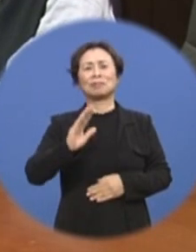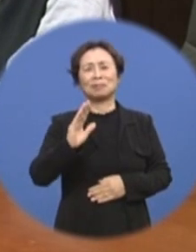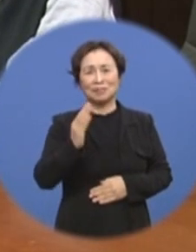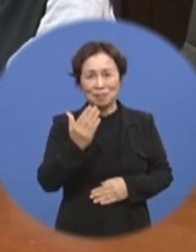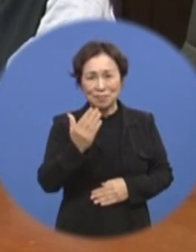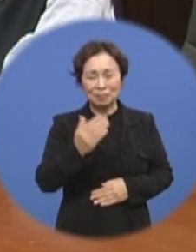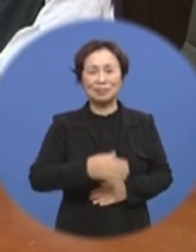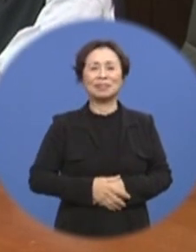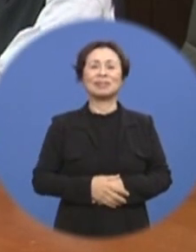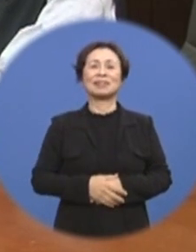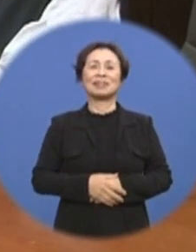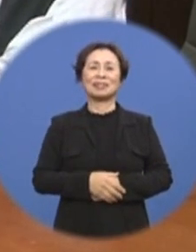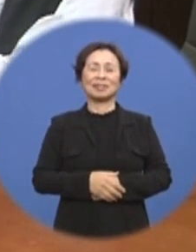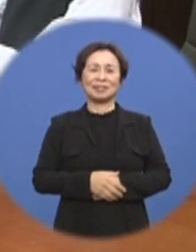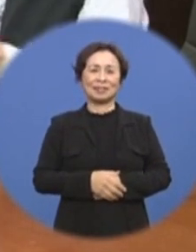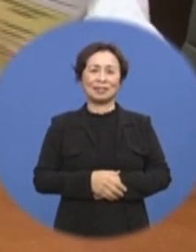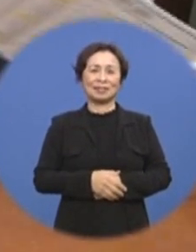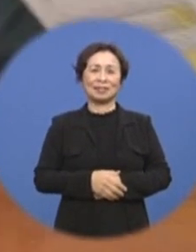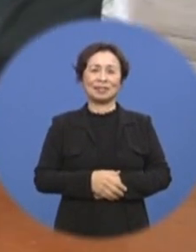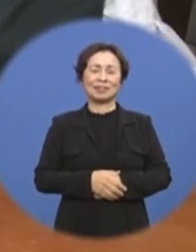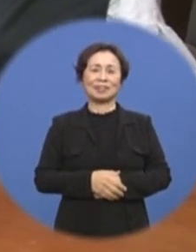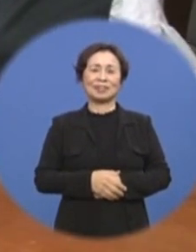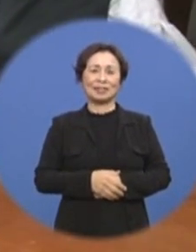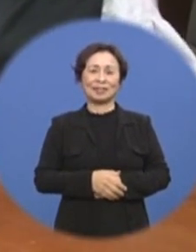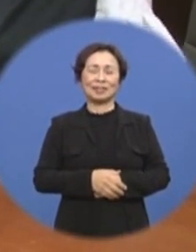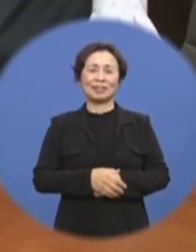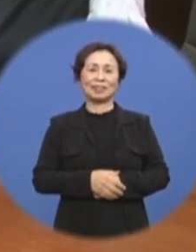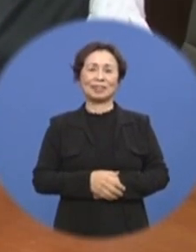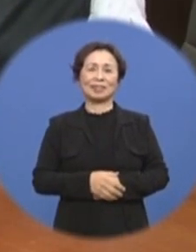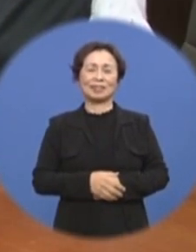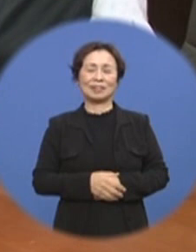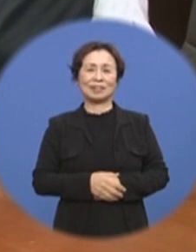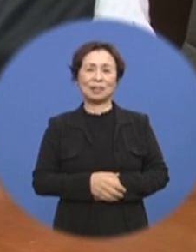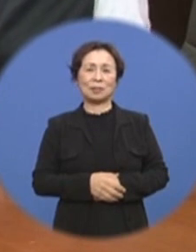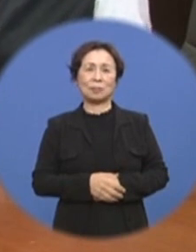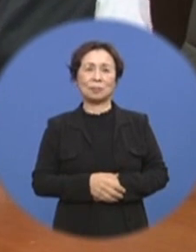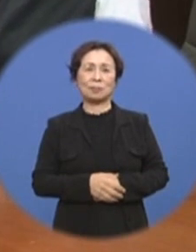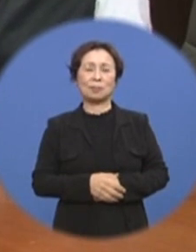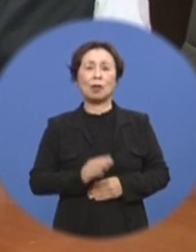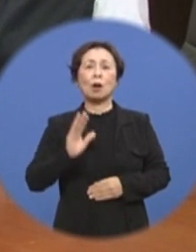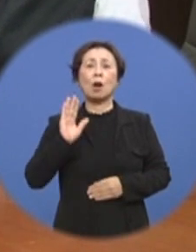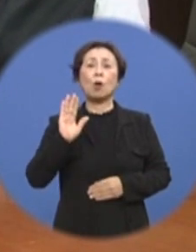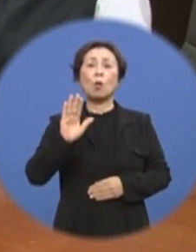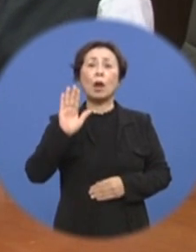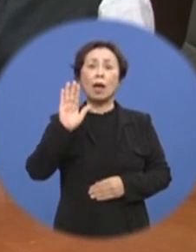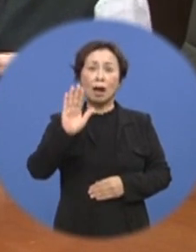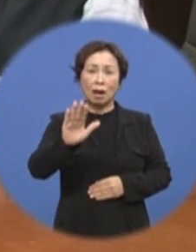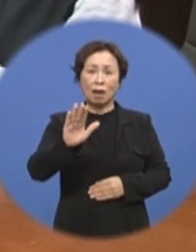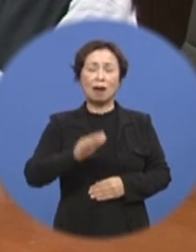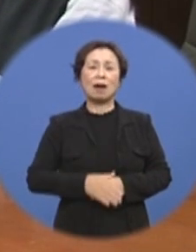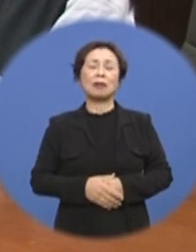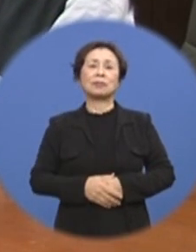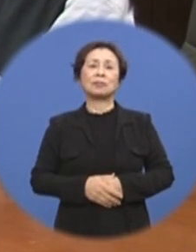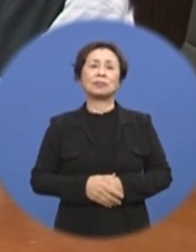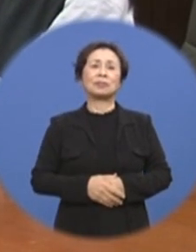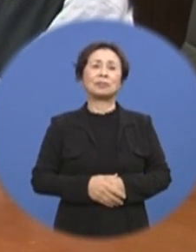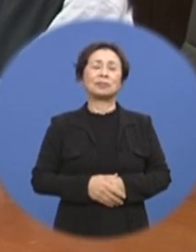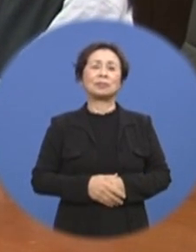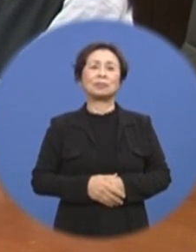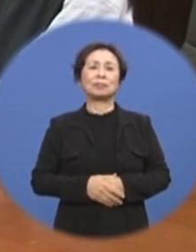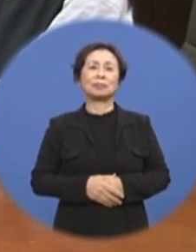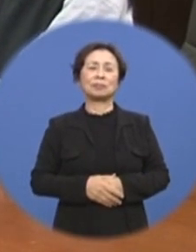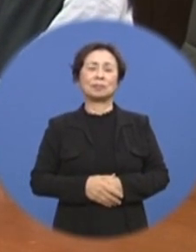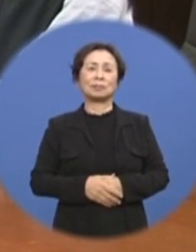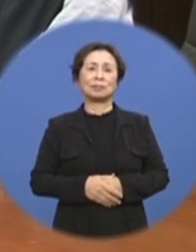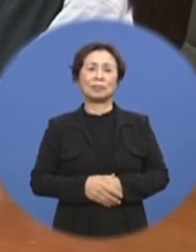次の嵐だずねんっただですねあのこれからへやっぱり私